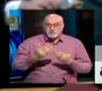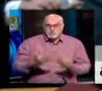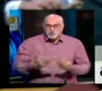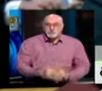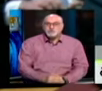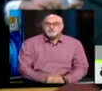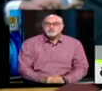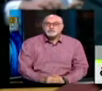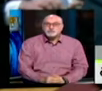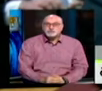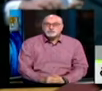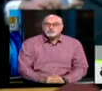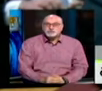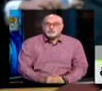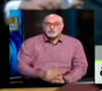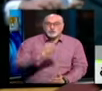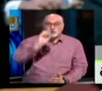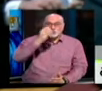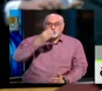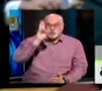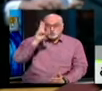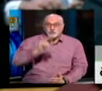لقد آلت الأمم المتحدة